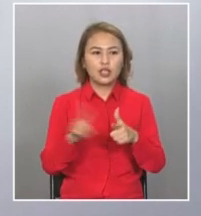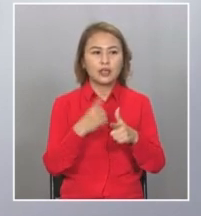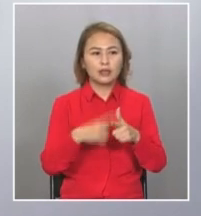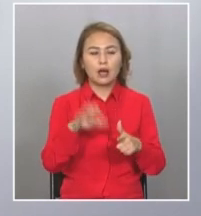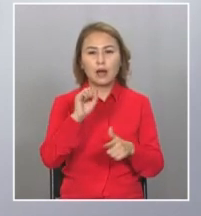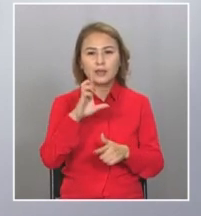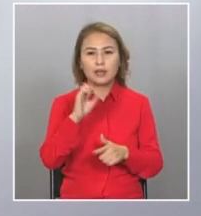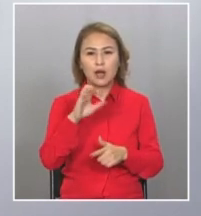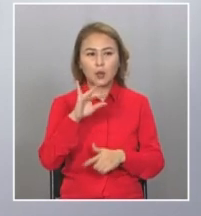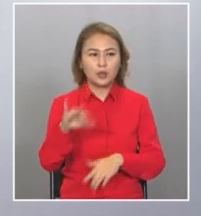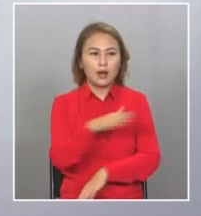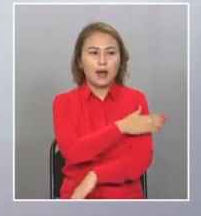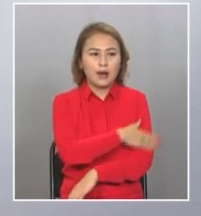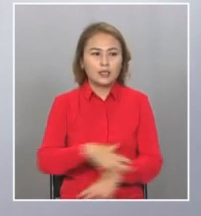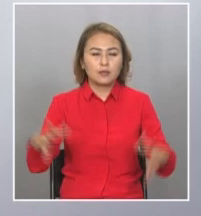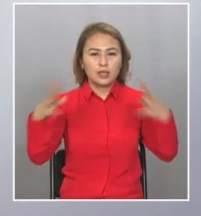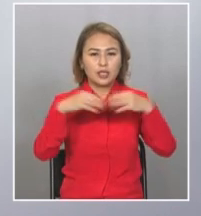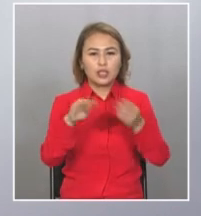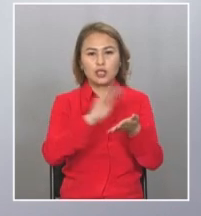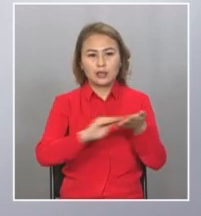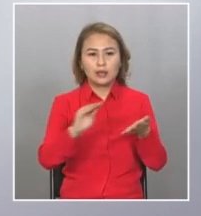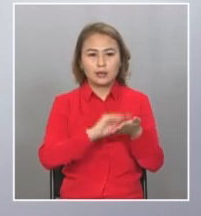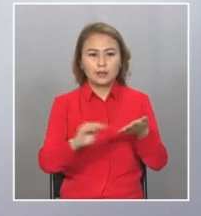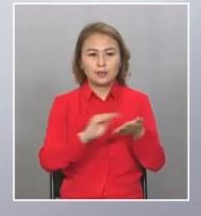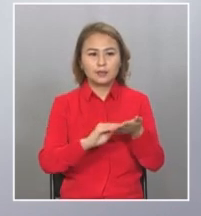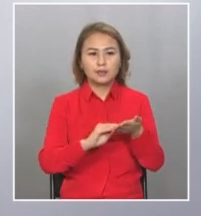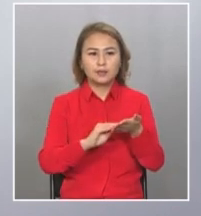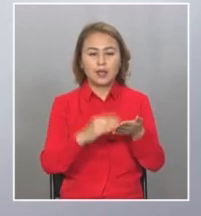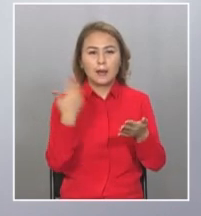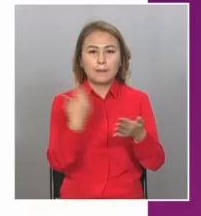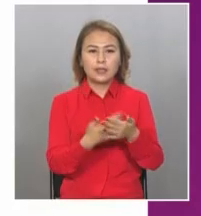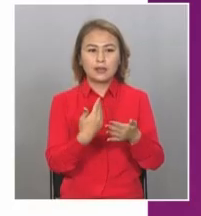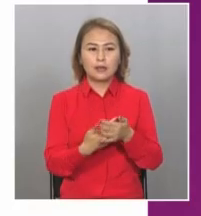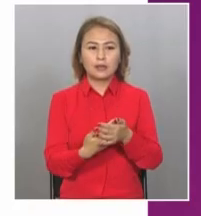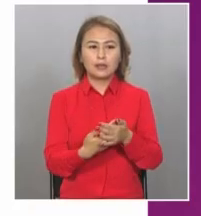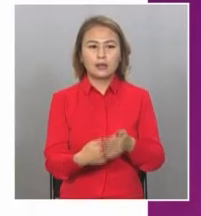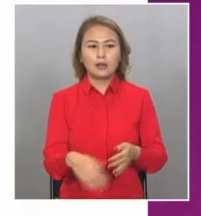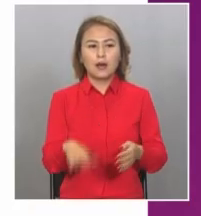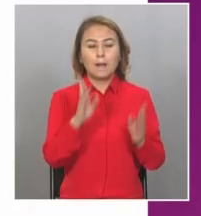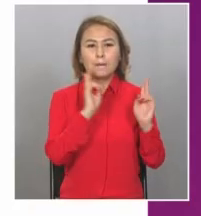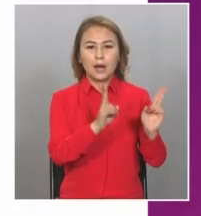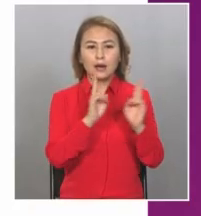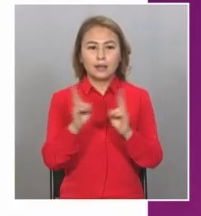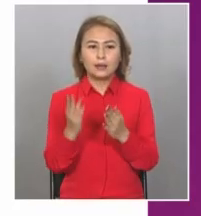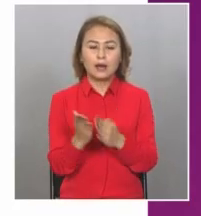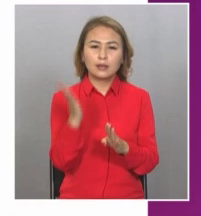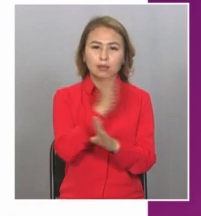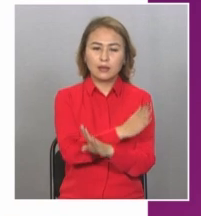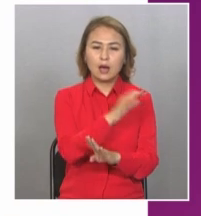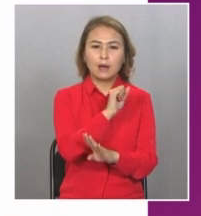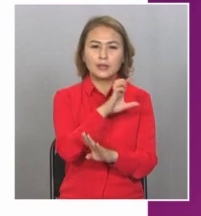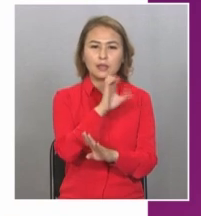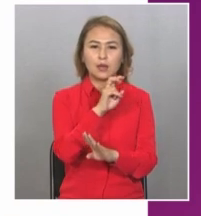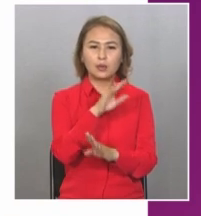салыстырмалы және абсолютті адрестер бірге жазылса. Мысалы, бағанның алдына абсолюттік